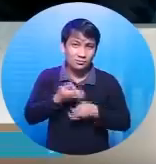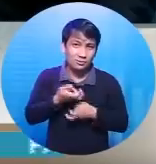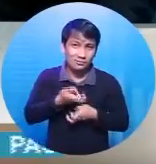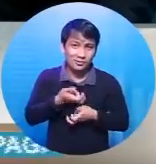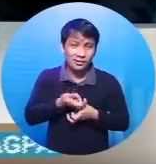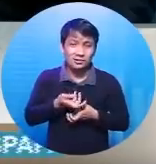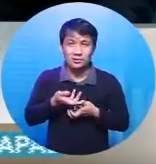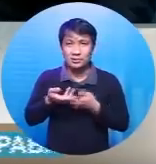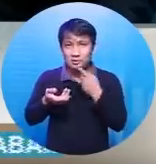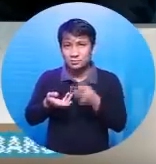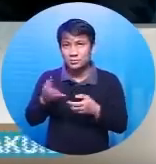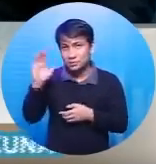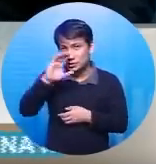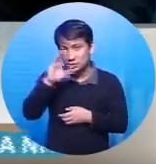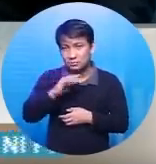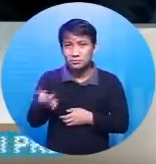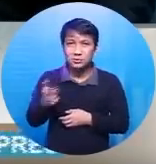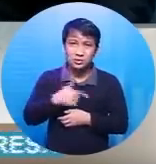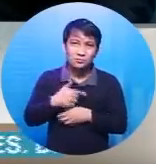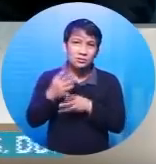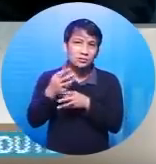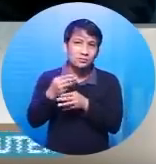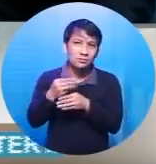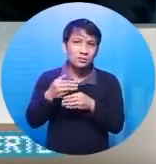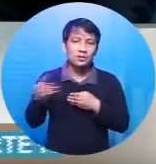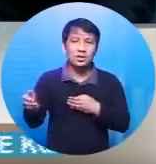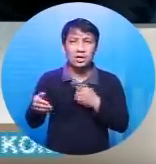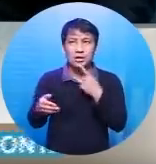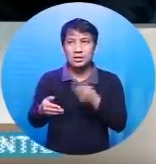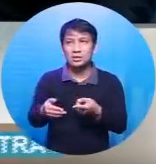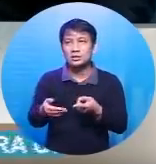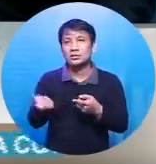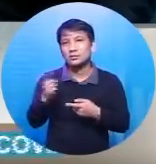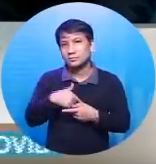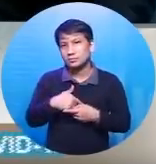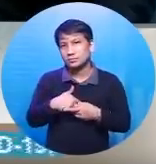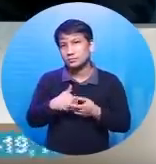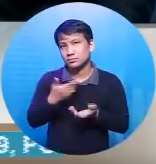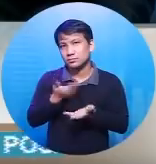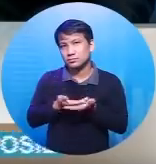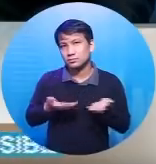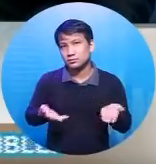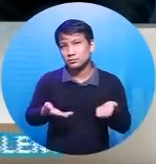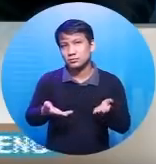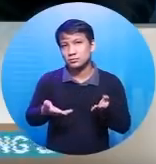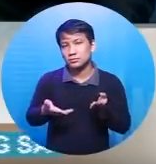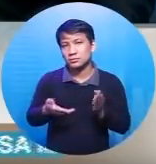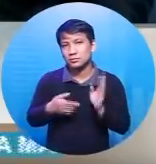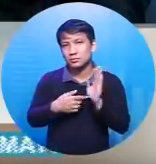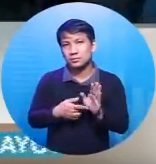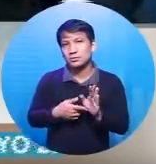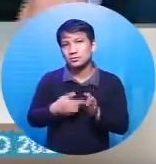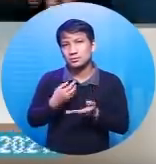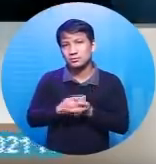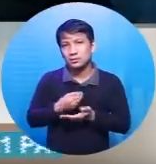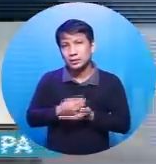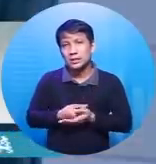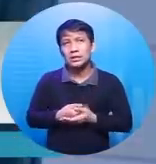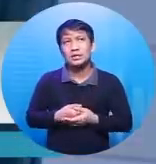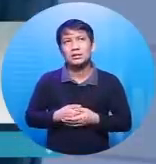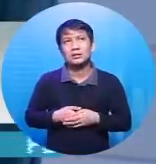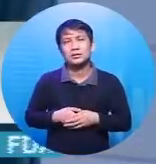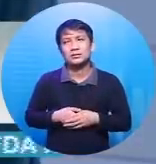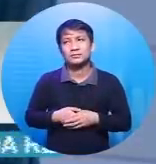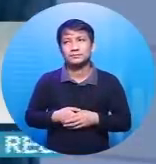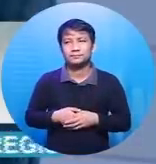Tapos naghahanap din po ng gatas. Minsan po di po ako nakakabili kasi nga po wala pong pera. Okay.